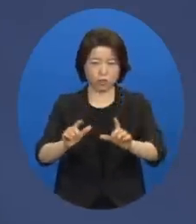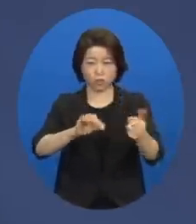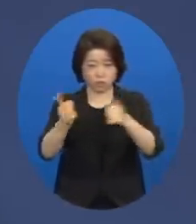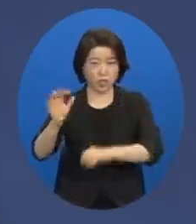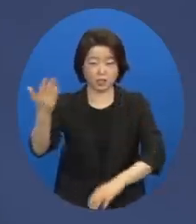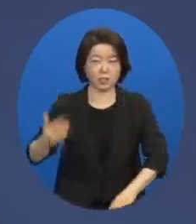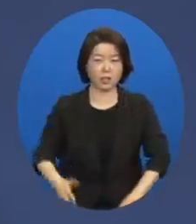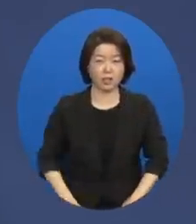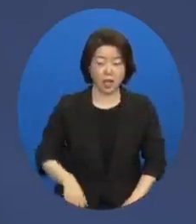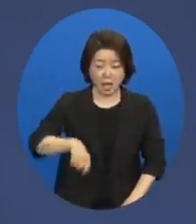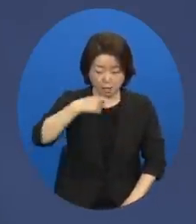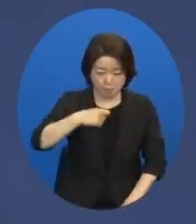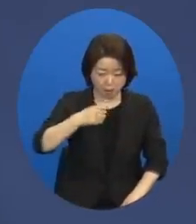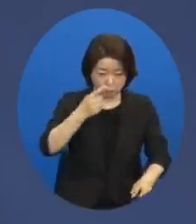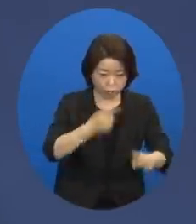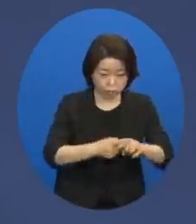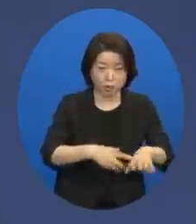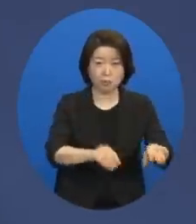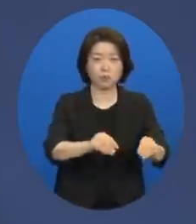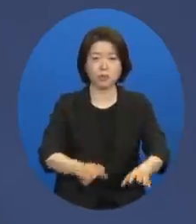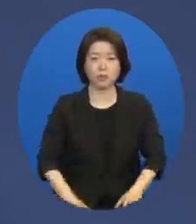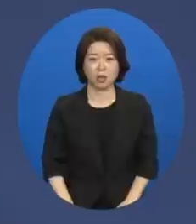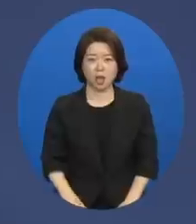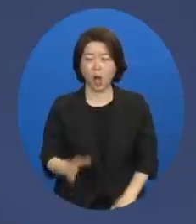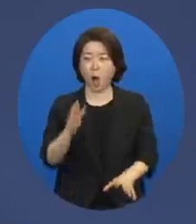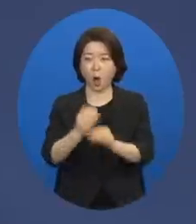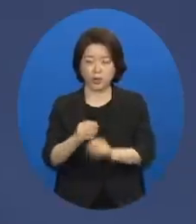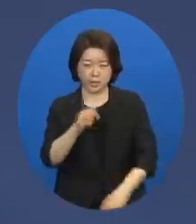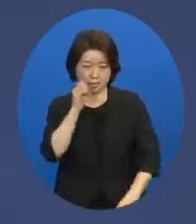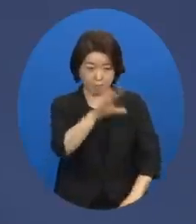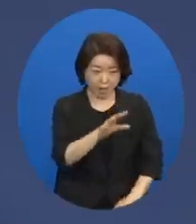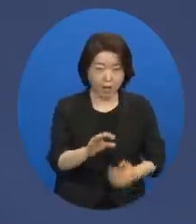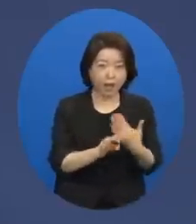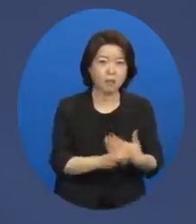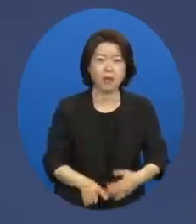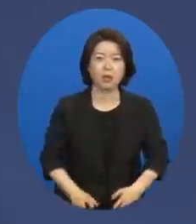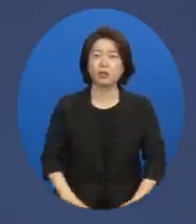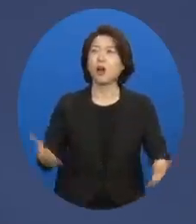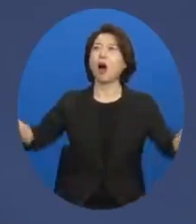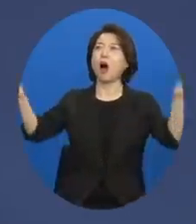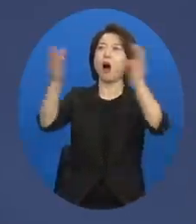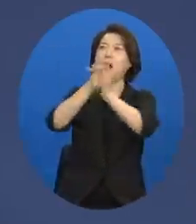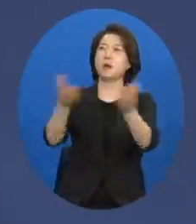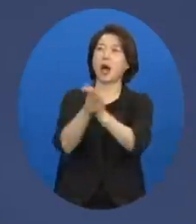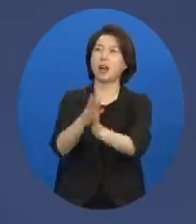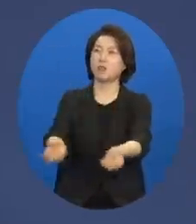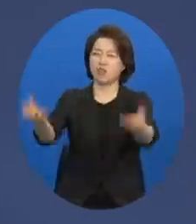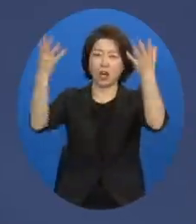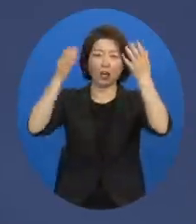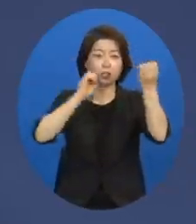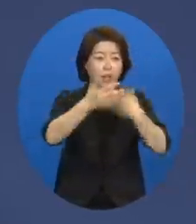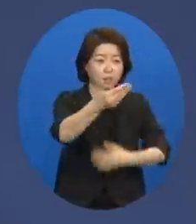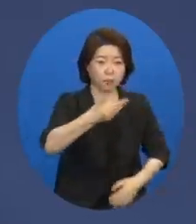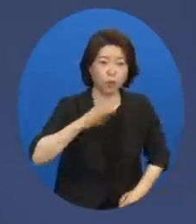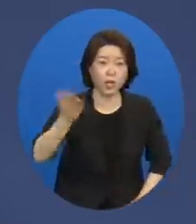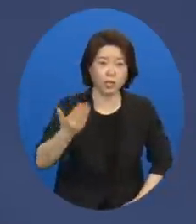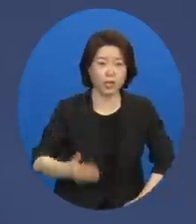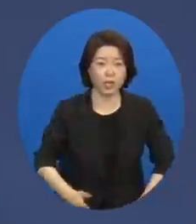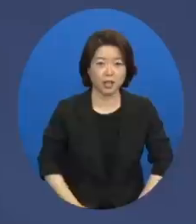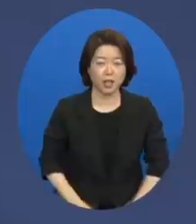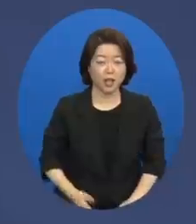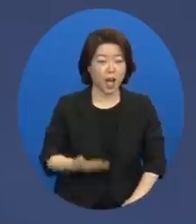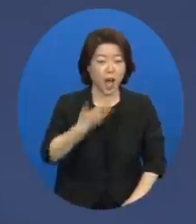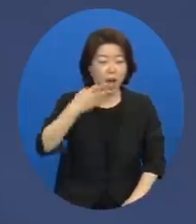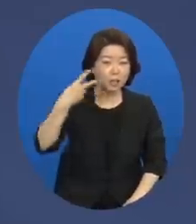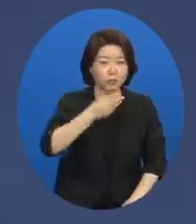다 밥 먹다 말고 얼른 언제라도 내가 이 말을 딱 하면 아멘 할렐루야 이렇게 대답을 해야 금식 안